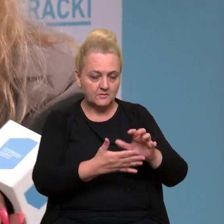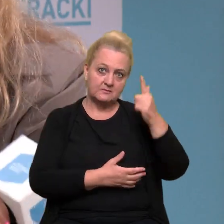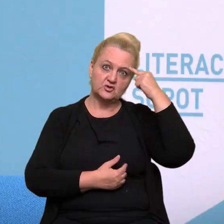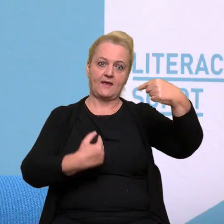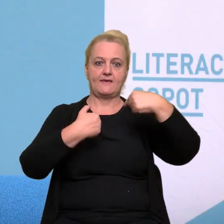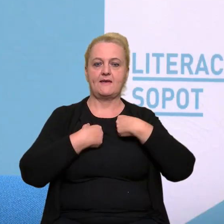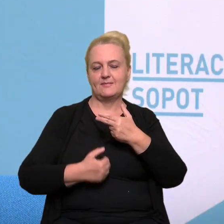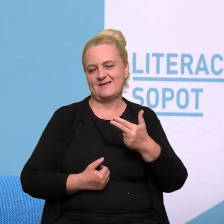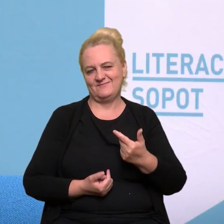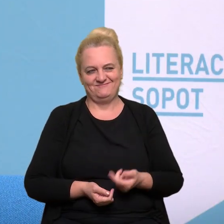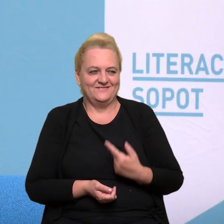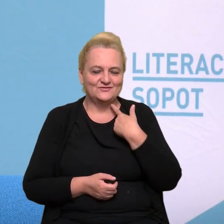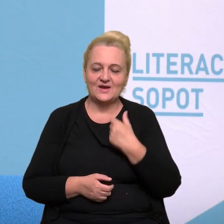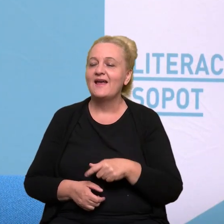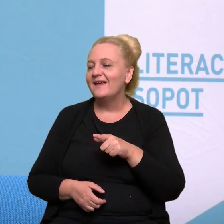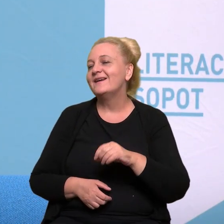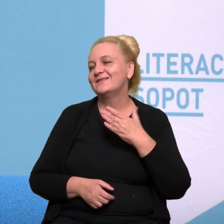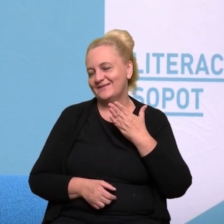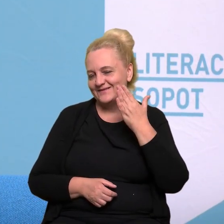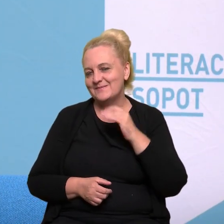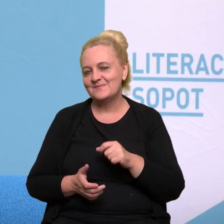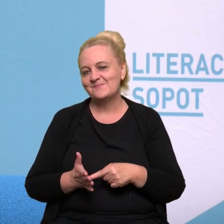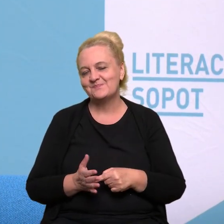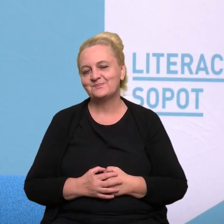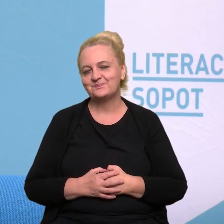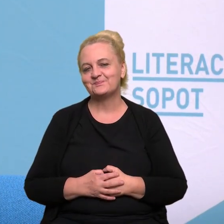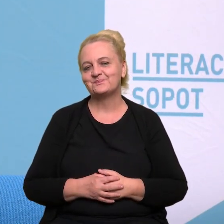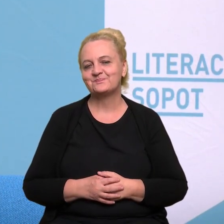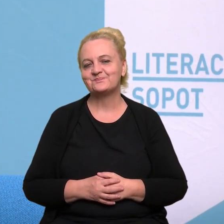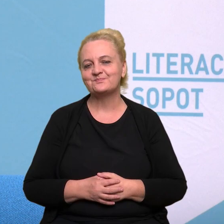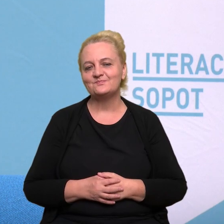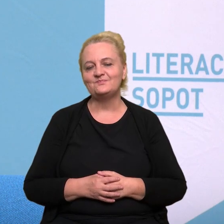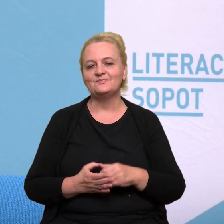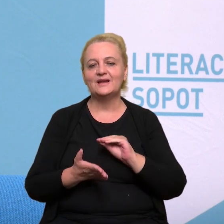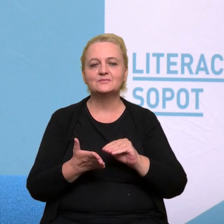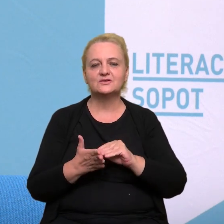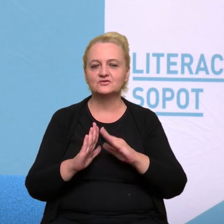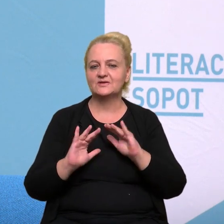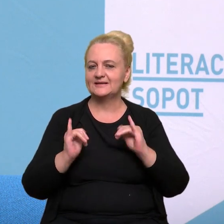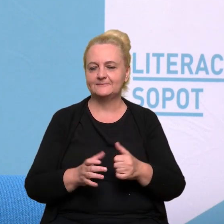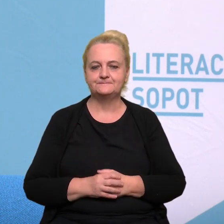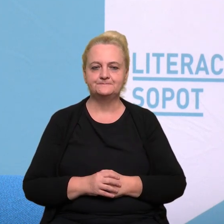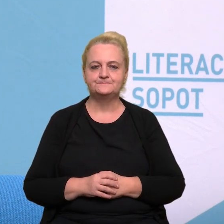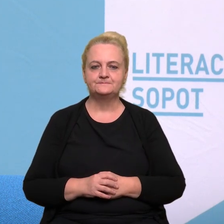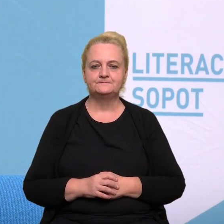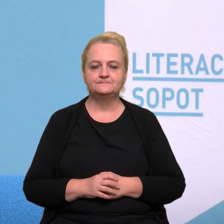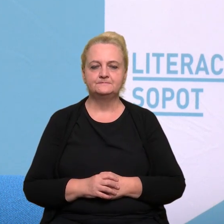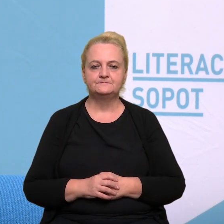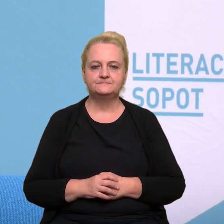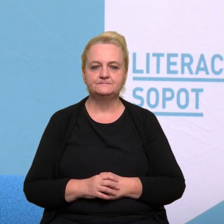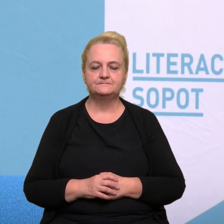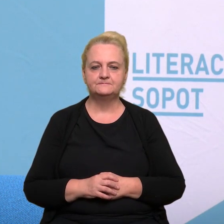bawi. Sprawia to frajda, ale powiedzmy... Ja, das macht Spaß, aber wie wird das Buch